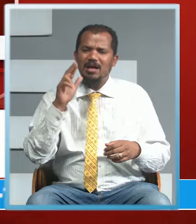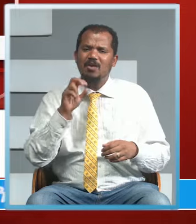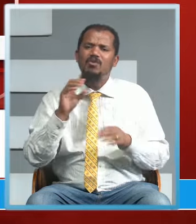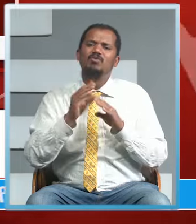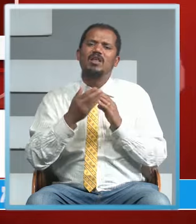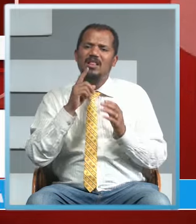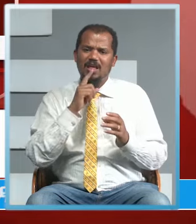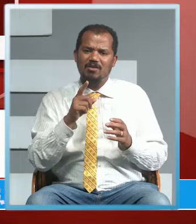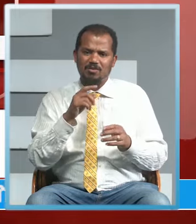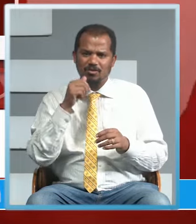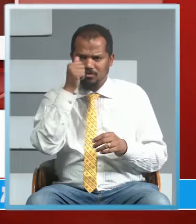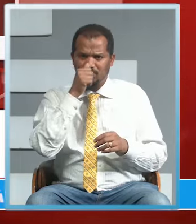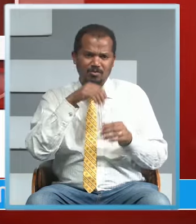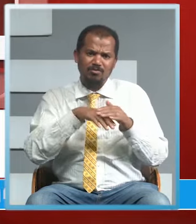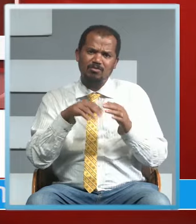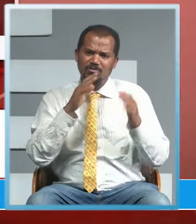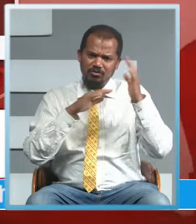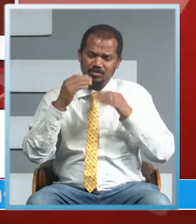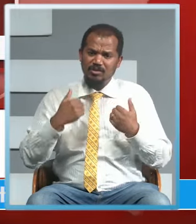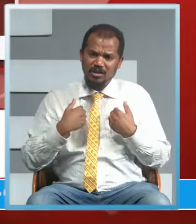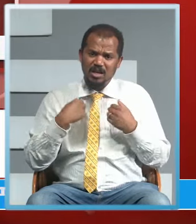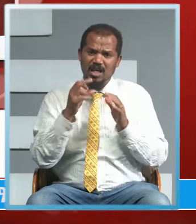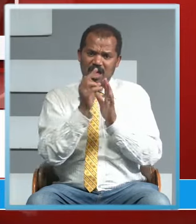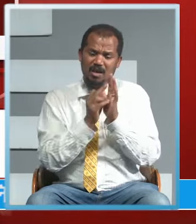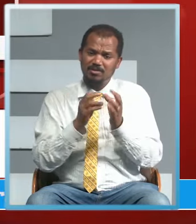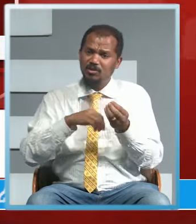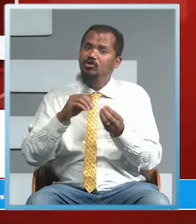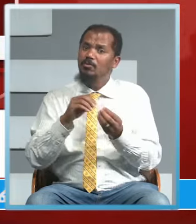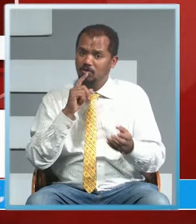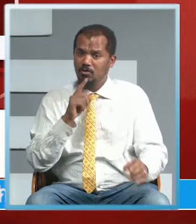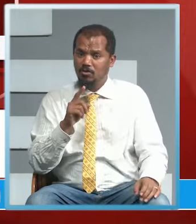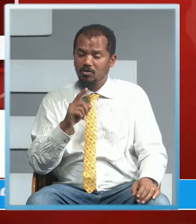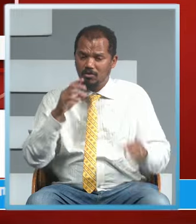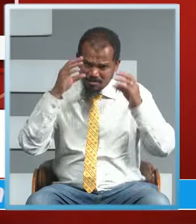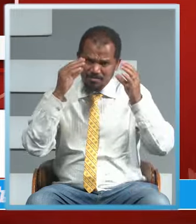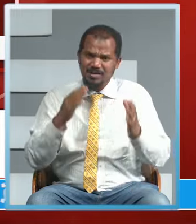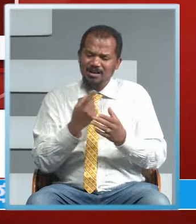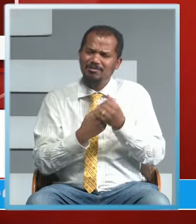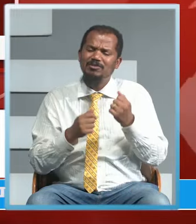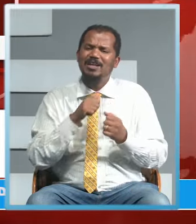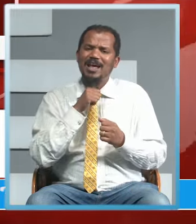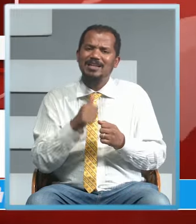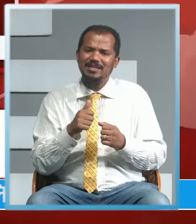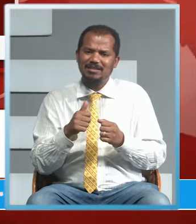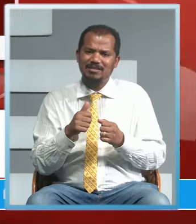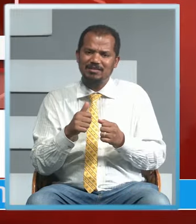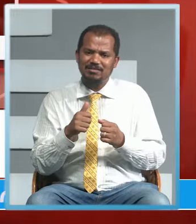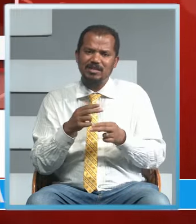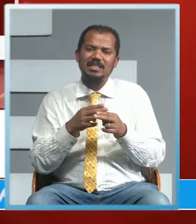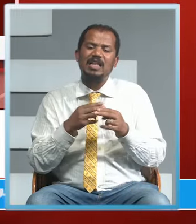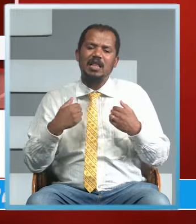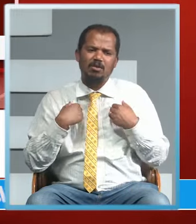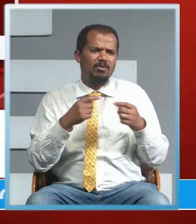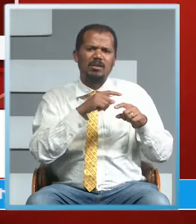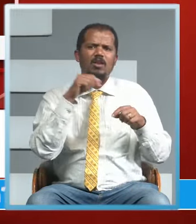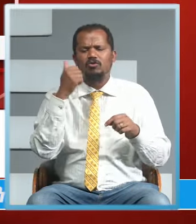ነው። ደሞዝ ሙሉ ኢትዮጵያ ችግር አለ። ይሄኛውን ጨምሮበት ነው፣ ይሄ ሐምሌን ጨምሮበት ነው። መምህራን ብቻ አይደለም እኮ ደሞዝ አሁን እንትን እጥረት ያለ ያለ